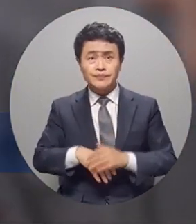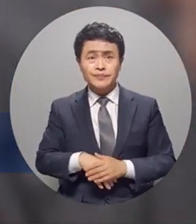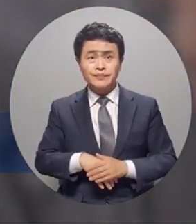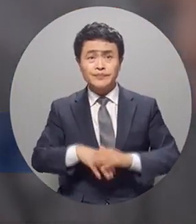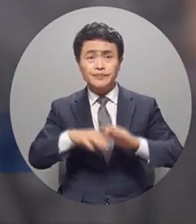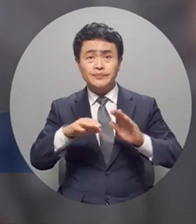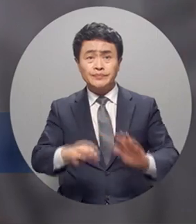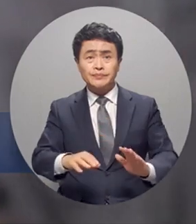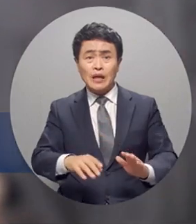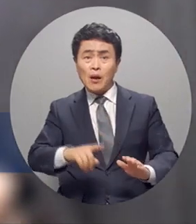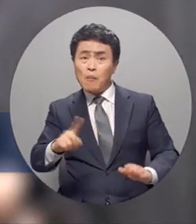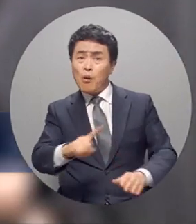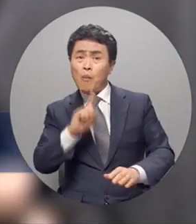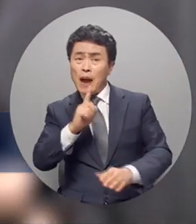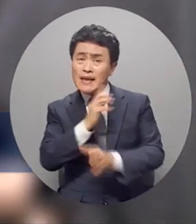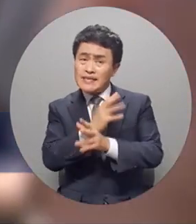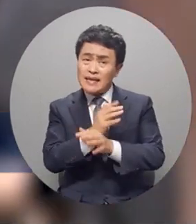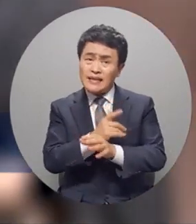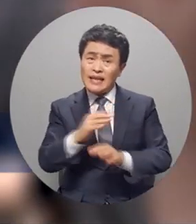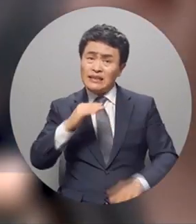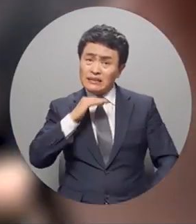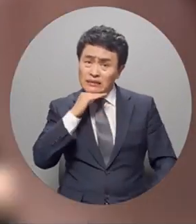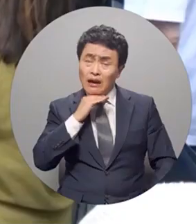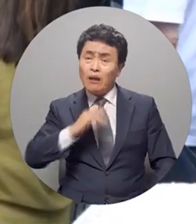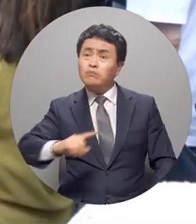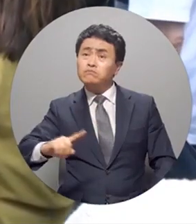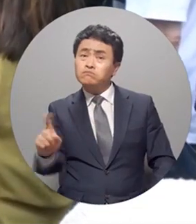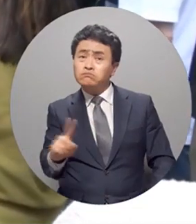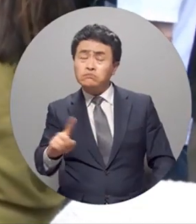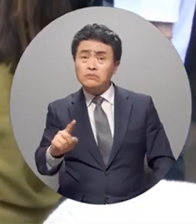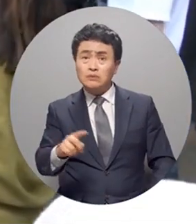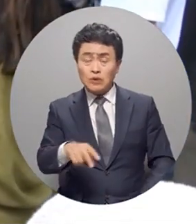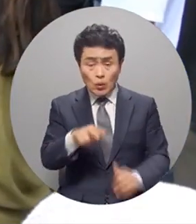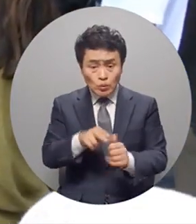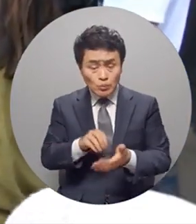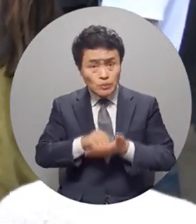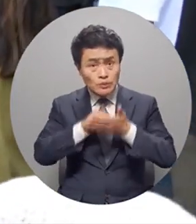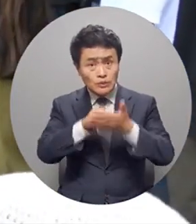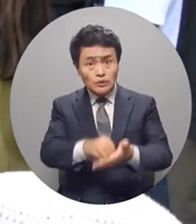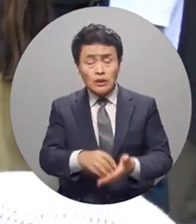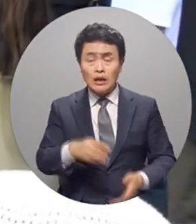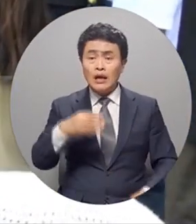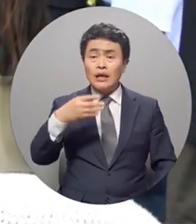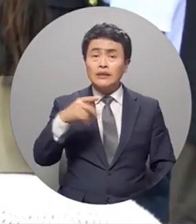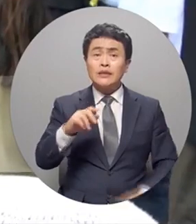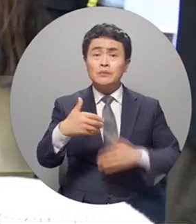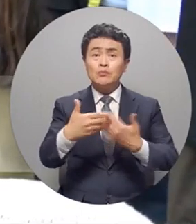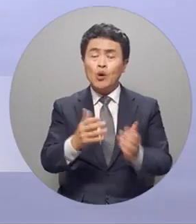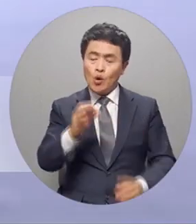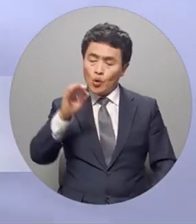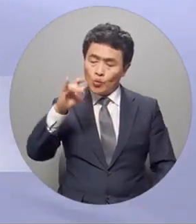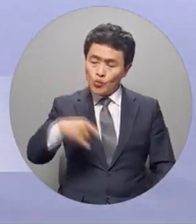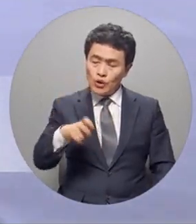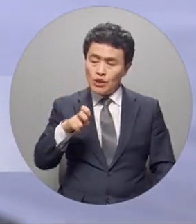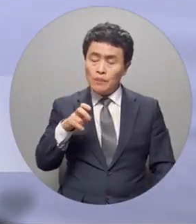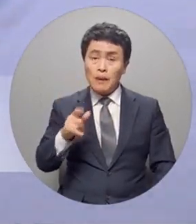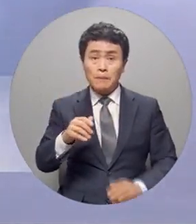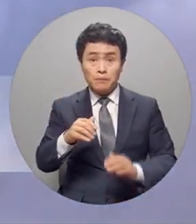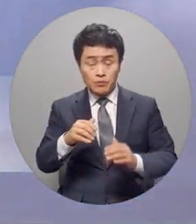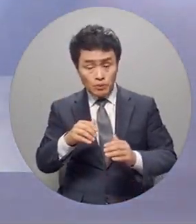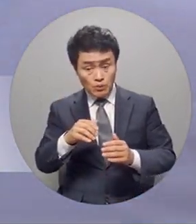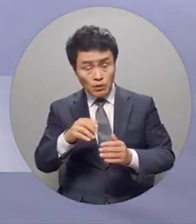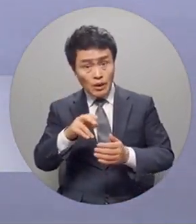뭐 장난해요. 기다리는 사람 뭐야 그럼. 소비자원에 접수된 팀원 위메프 관련 상담 건수는 어제 2천여